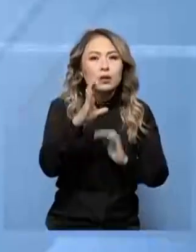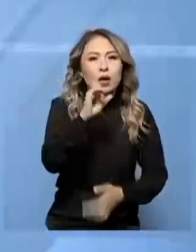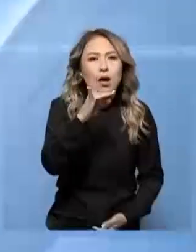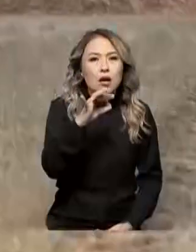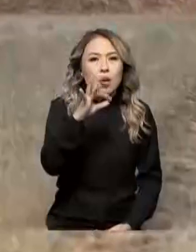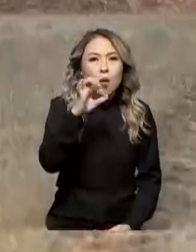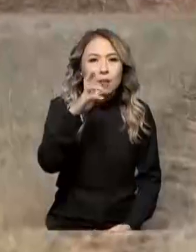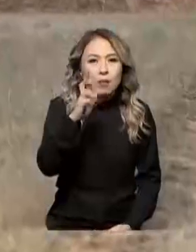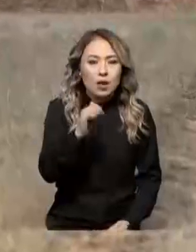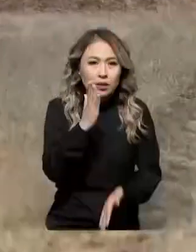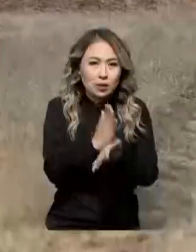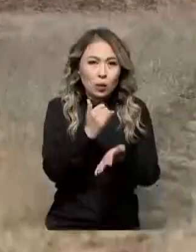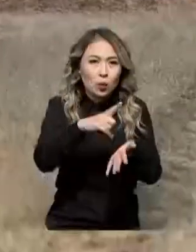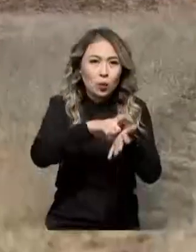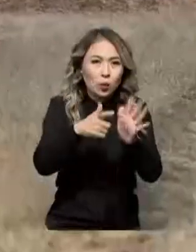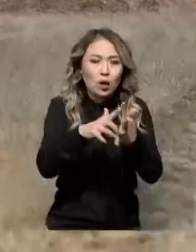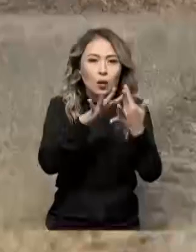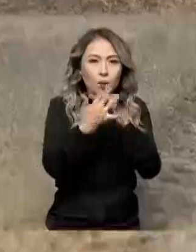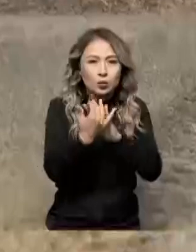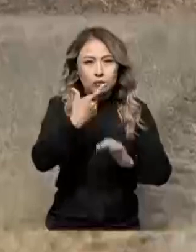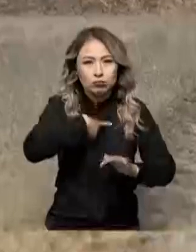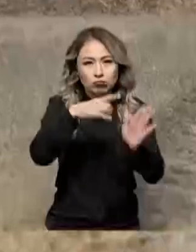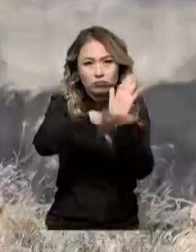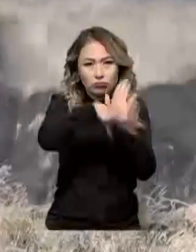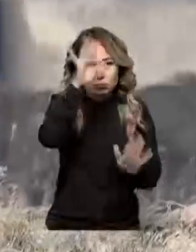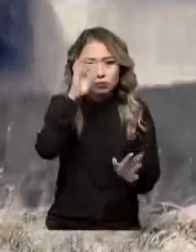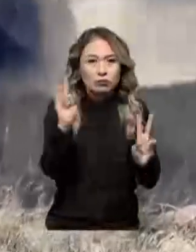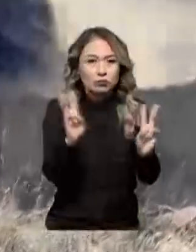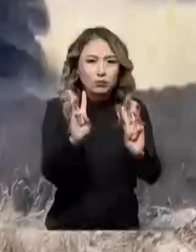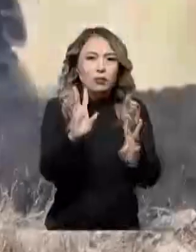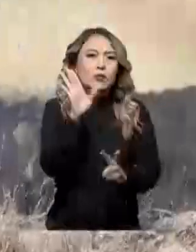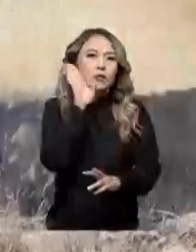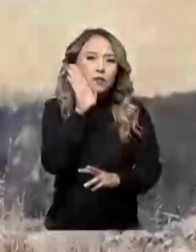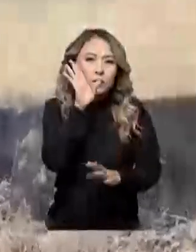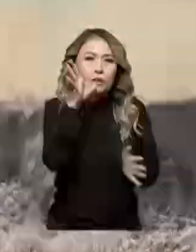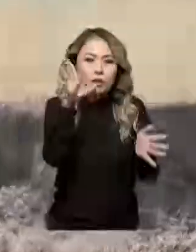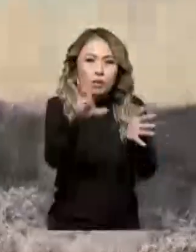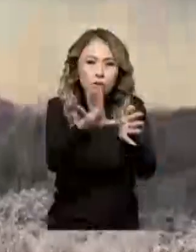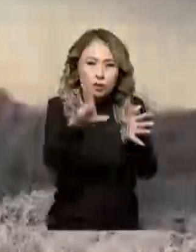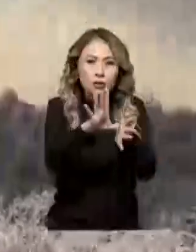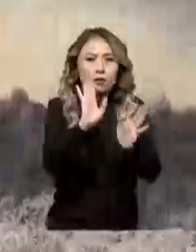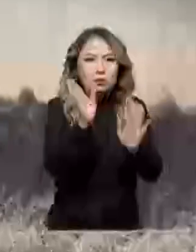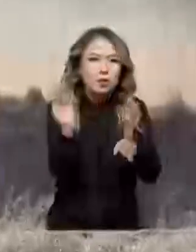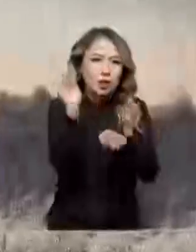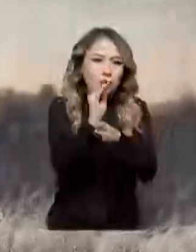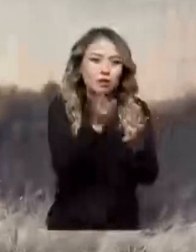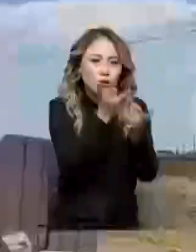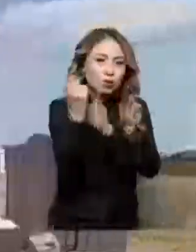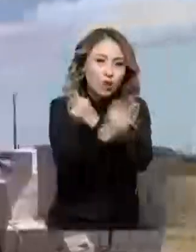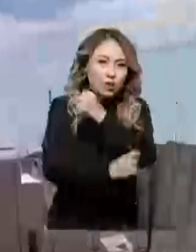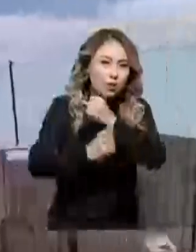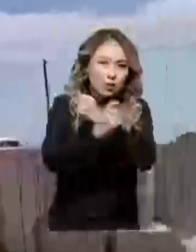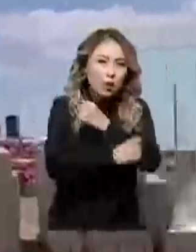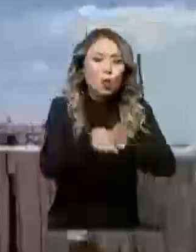деген жерде жүріп жатыр. Бұл учаскені ауылдықтардың өзі таңдады. Көгілдір отын, ауыз су мен электр желілері тартылады. Қажетті